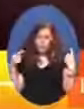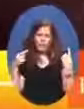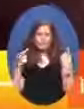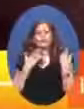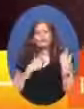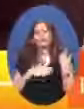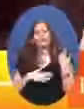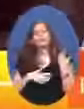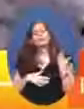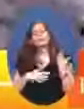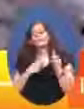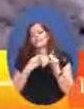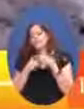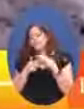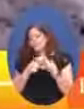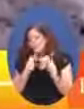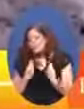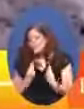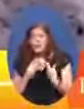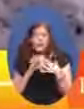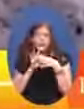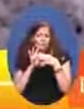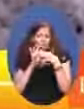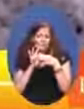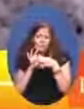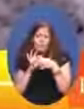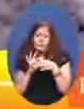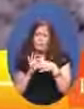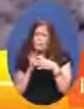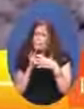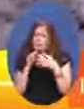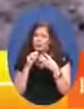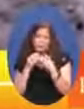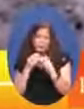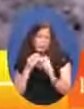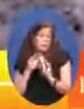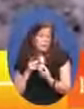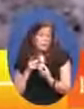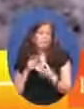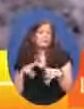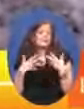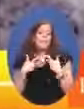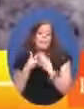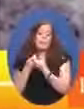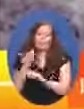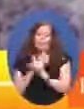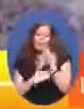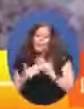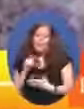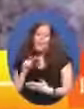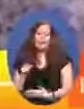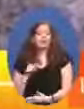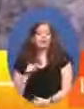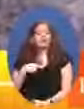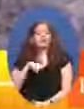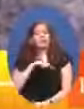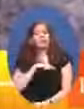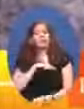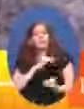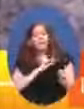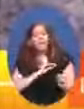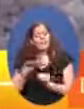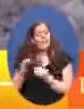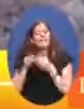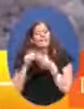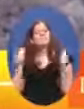טובה אנחנו בשיתוף פעולה הדוק איתם. מאוד גאים ושמחים על השיתוף פעולה הזה. אנחנו מעבירים